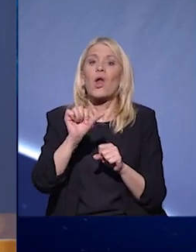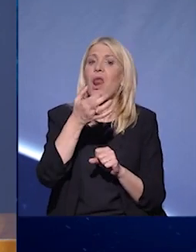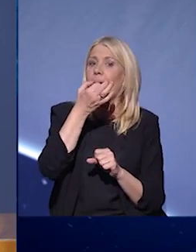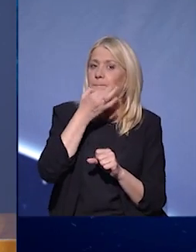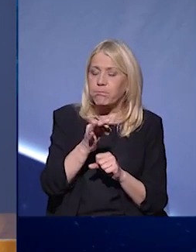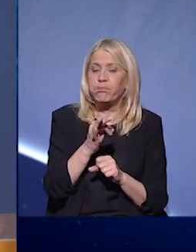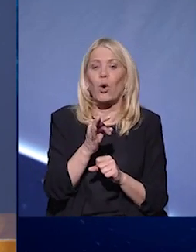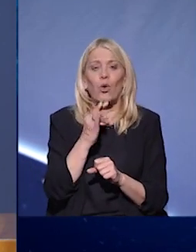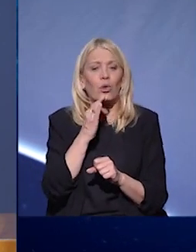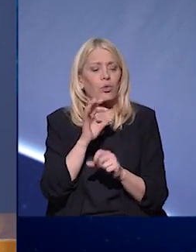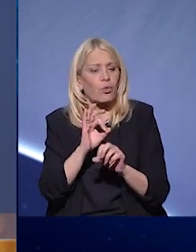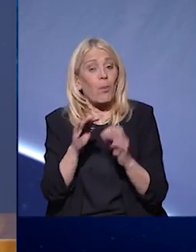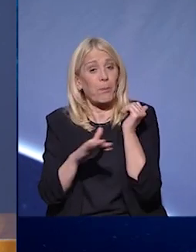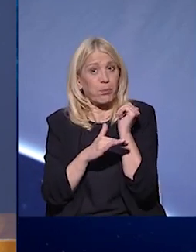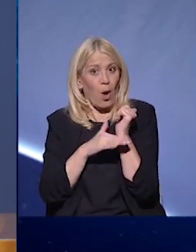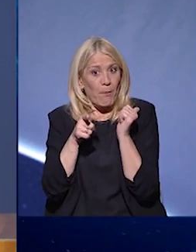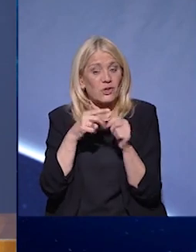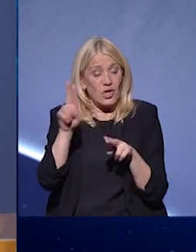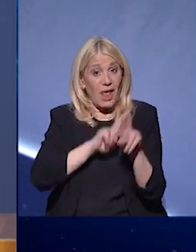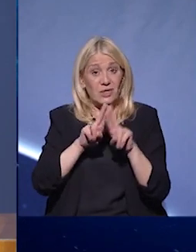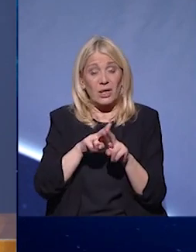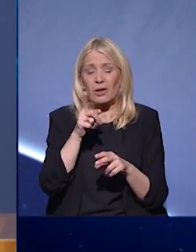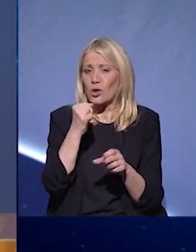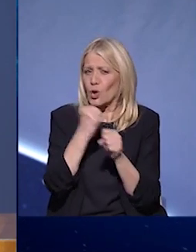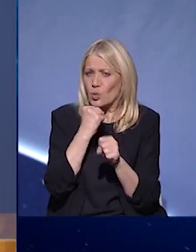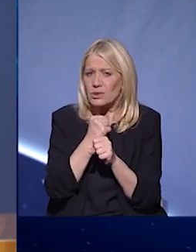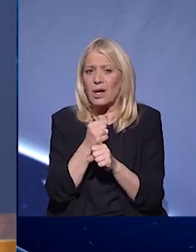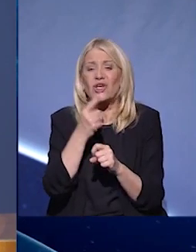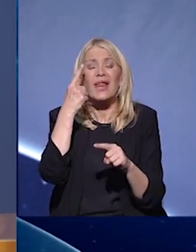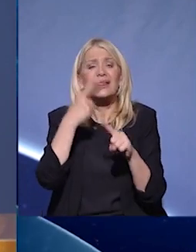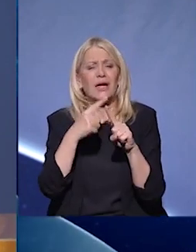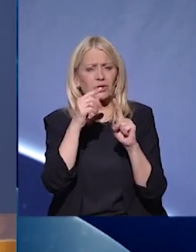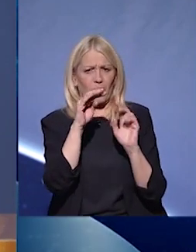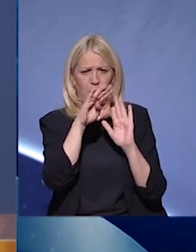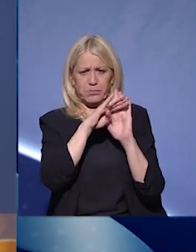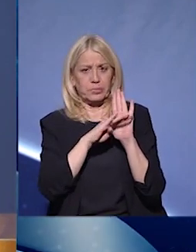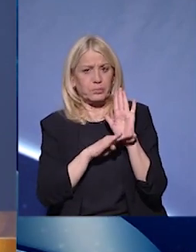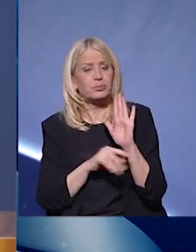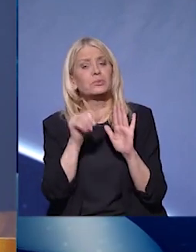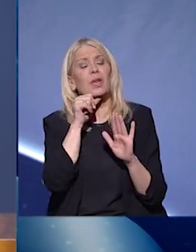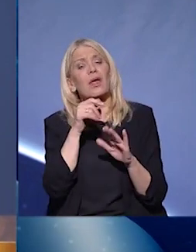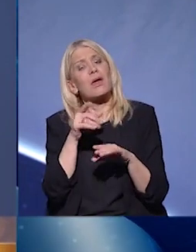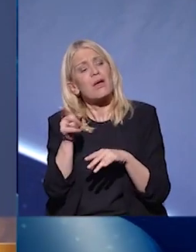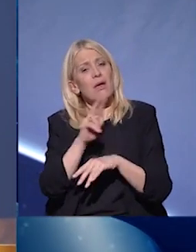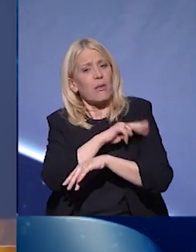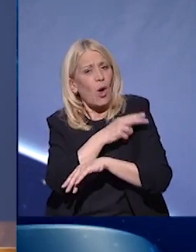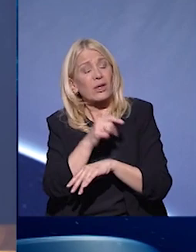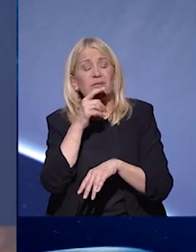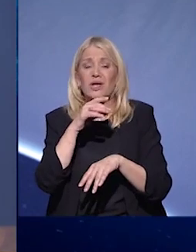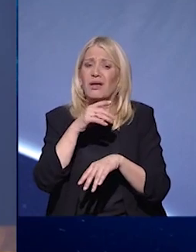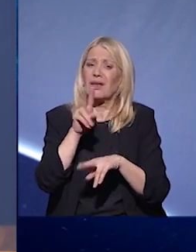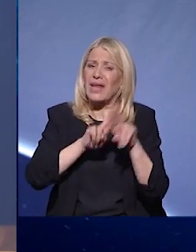najbolju efektivnost. Znači, izrađene su tačne procedure i klinički terapijski protokoli